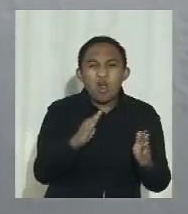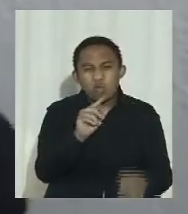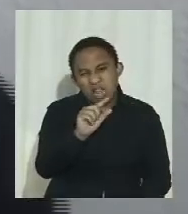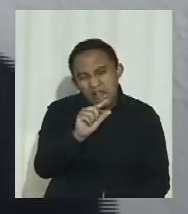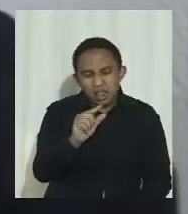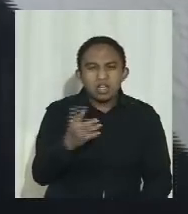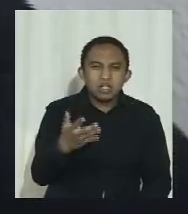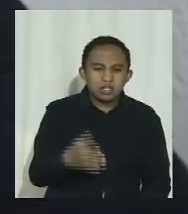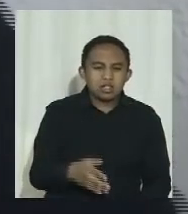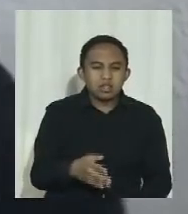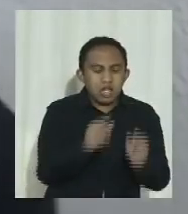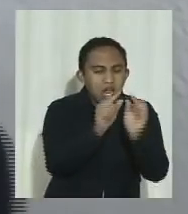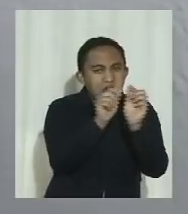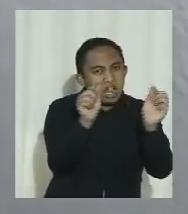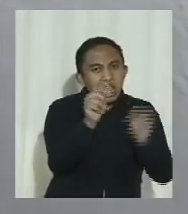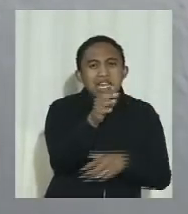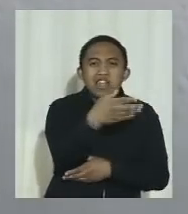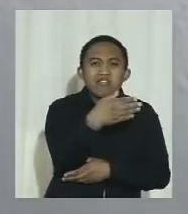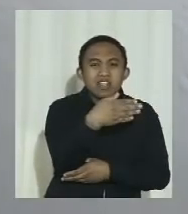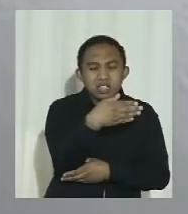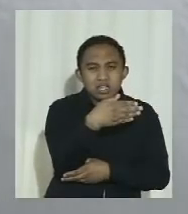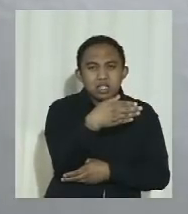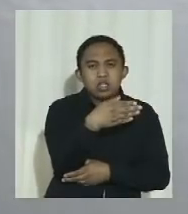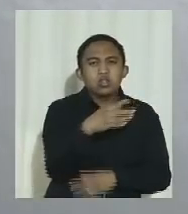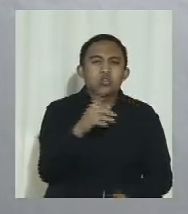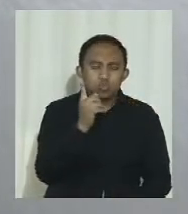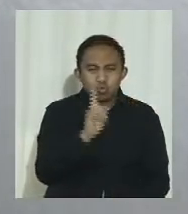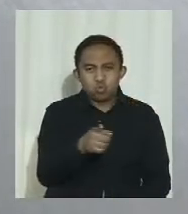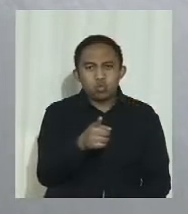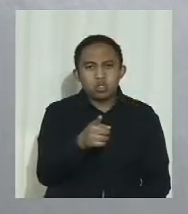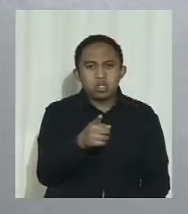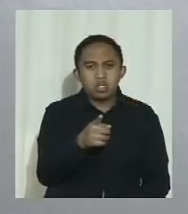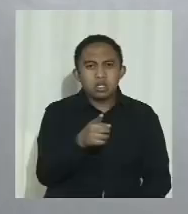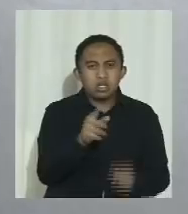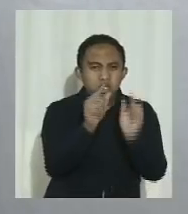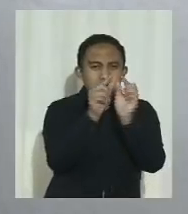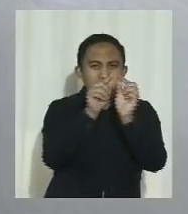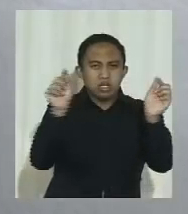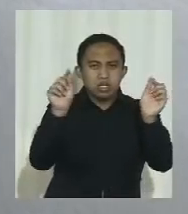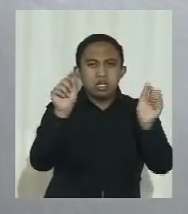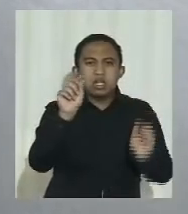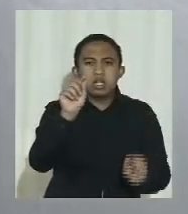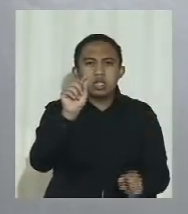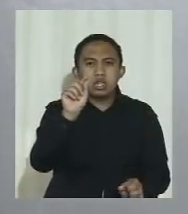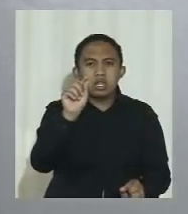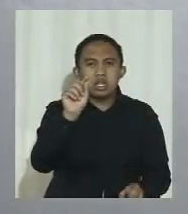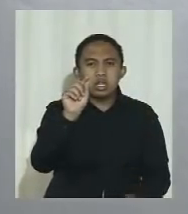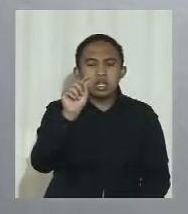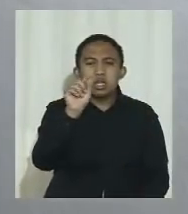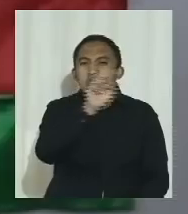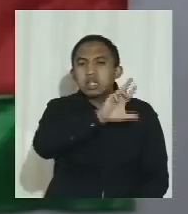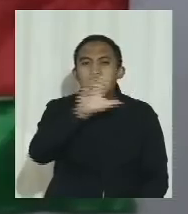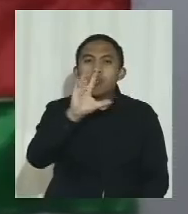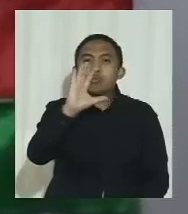refin'ny sainam-pirenena tokony ho atsangana zany a dia 30 cm ho an'ny